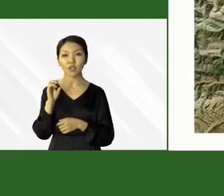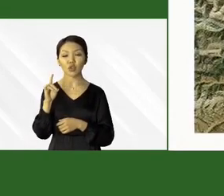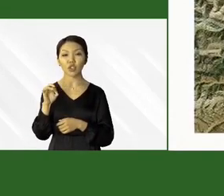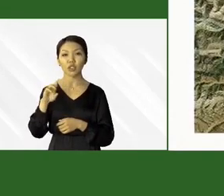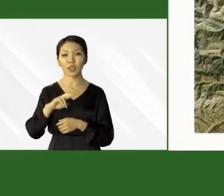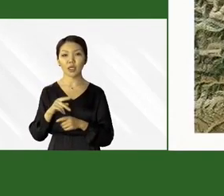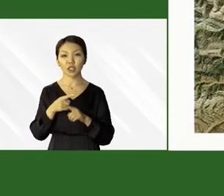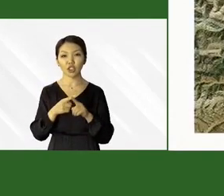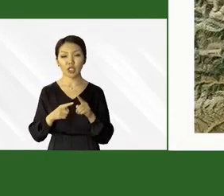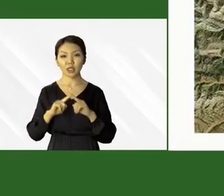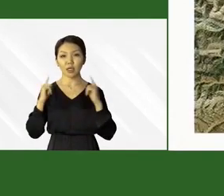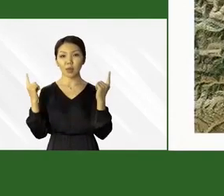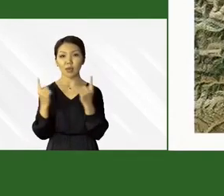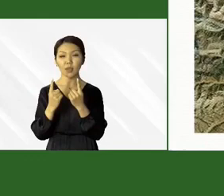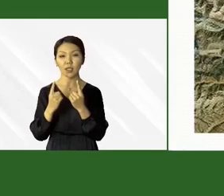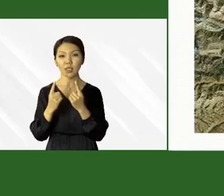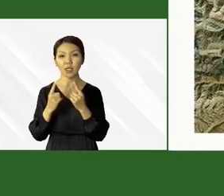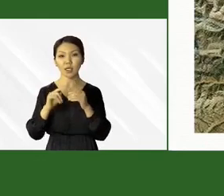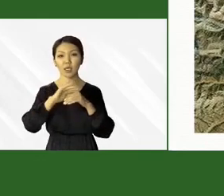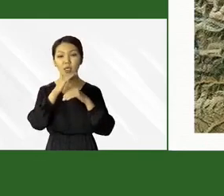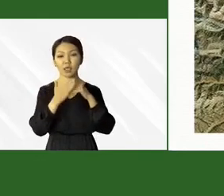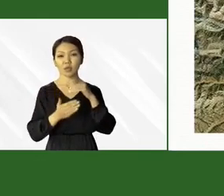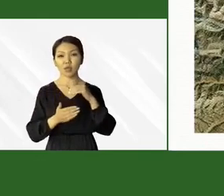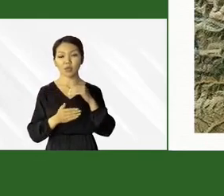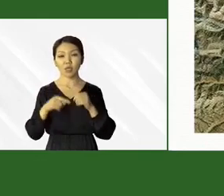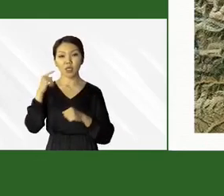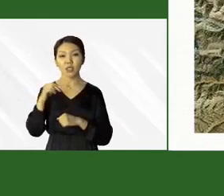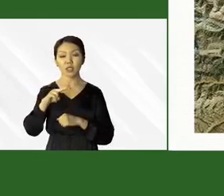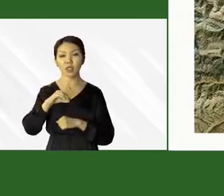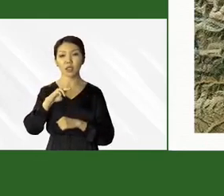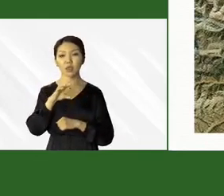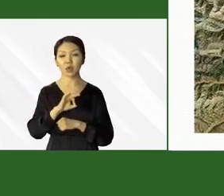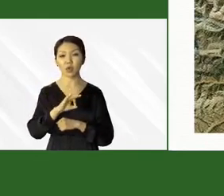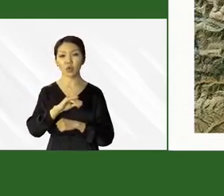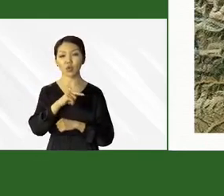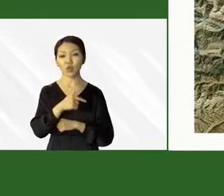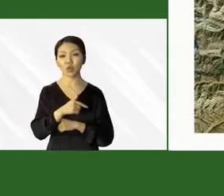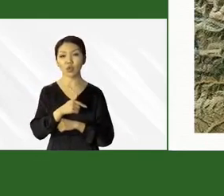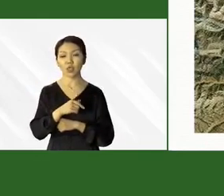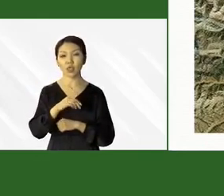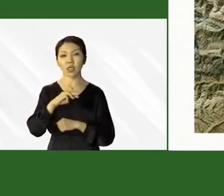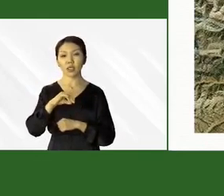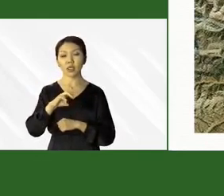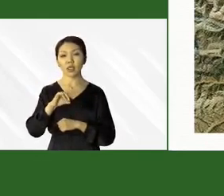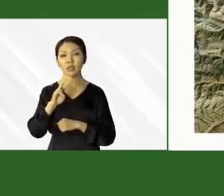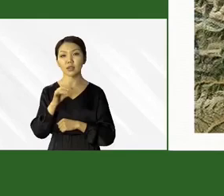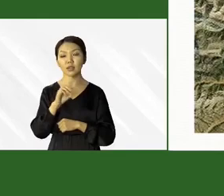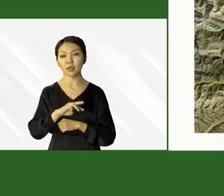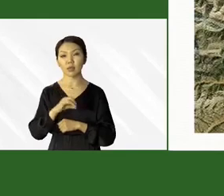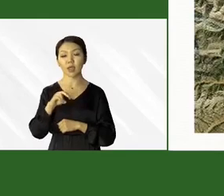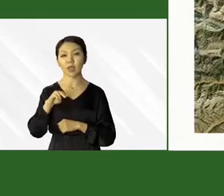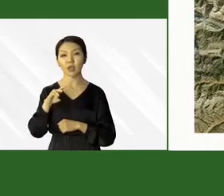часть обрамлена хребтом Кыргызский Алатау, юг – Таласким Алатау, лишь западная